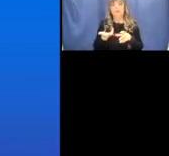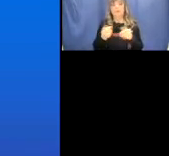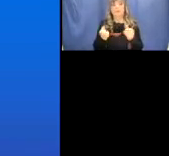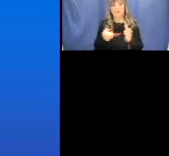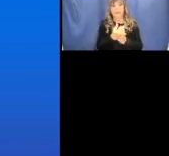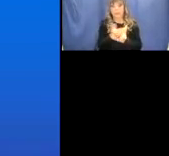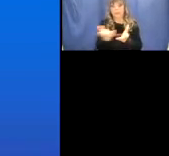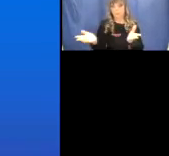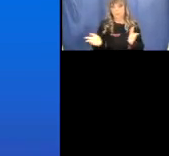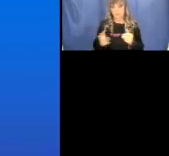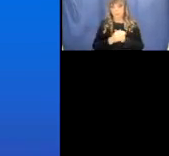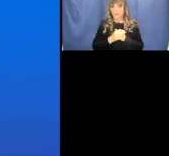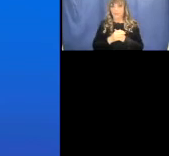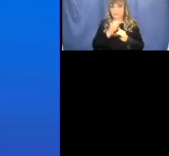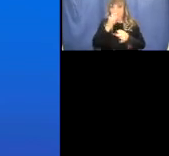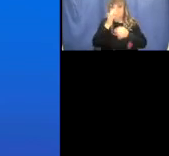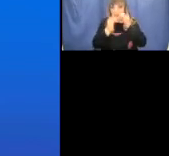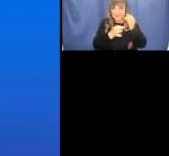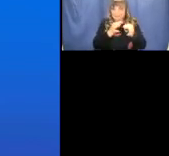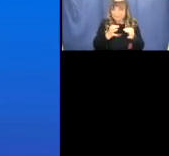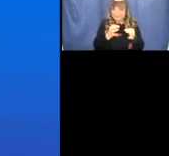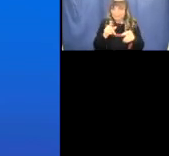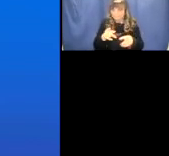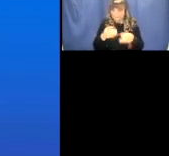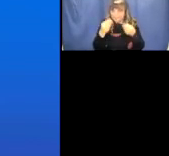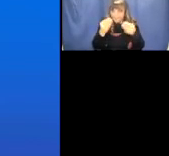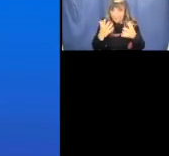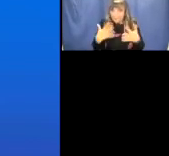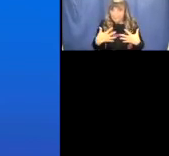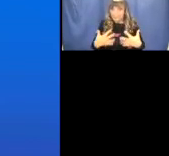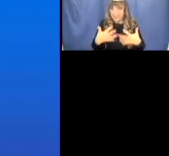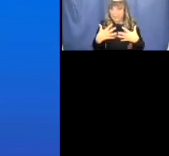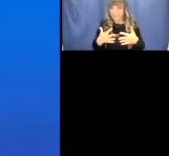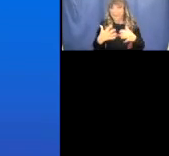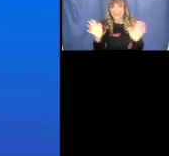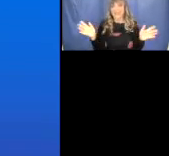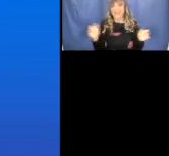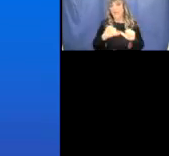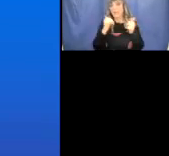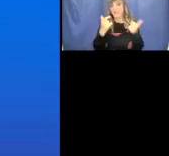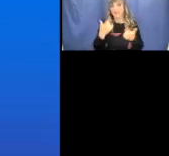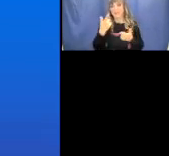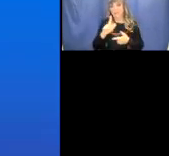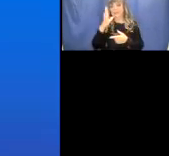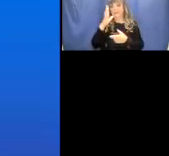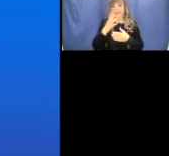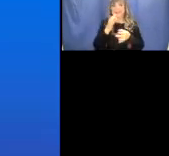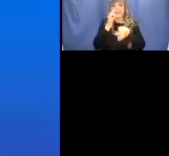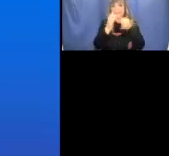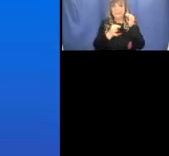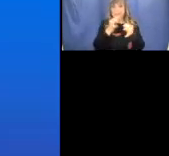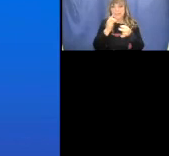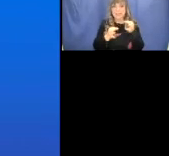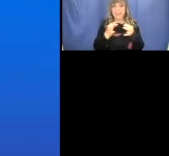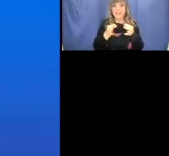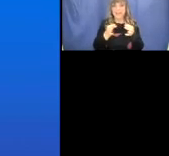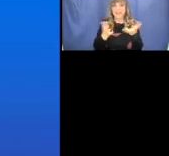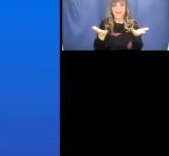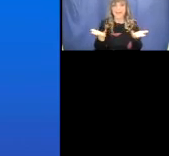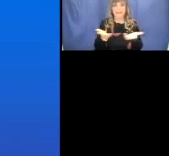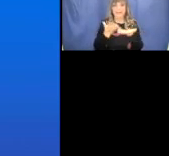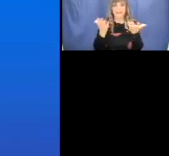non vi devono spaventare si tratta semplicemente di un modo per definire per esempio una faccia isolata e